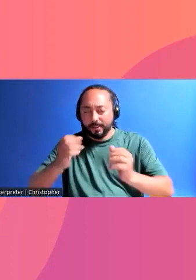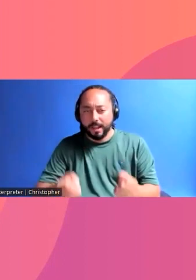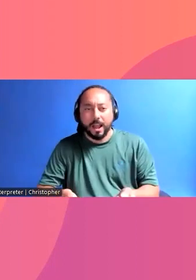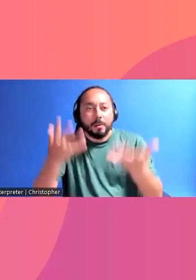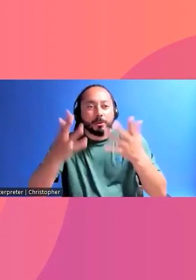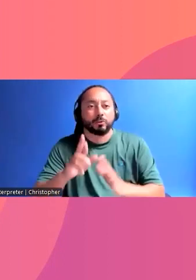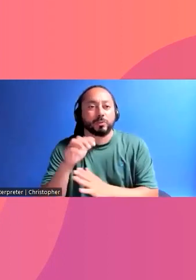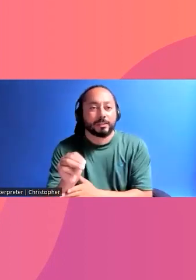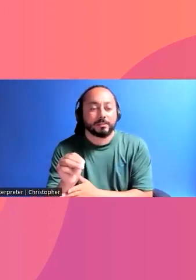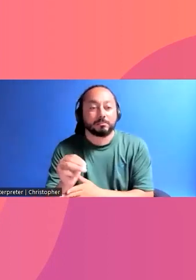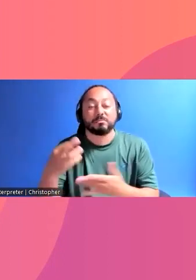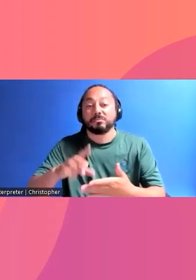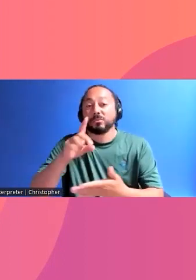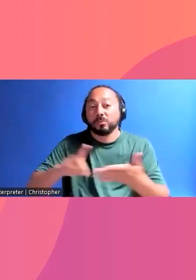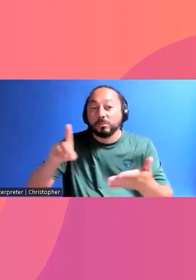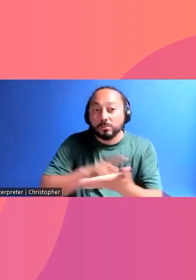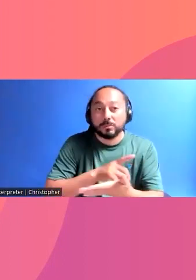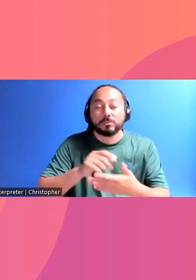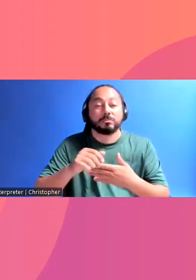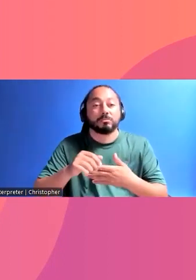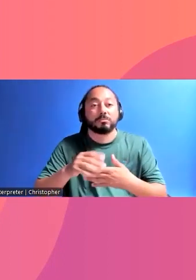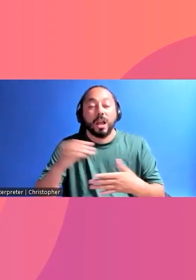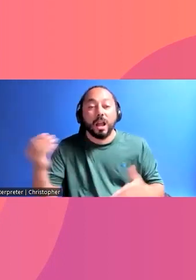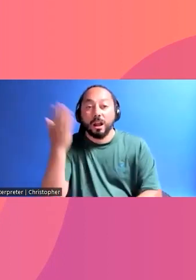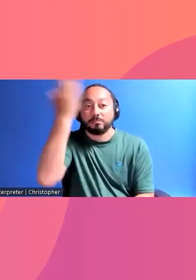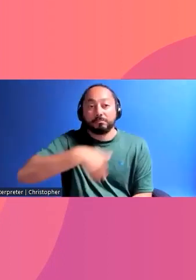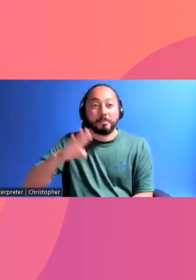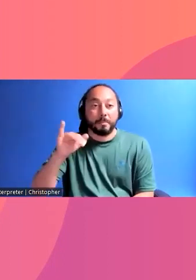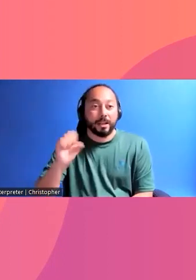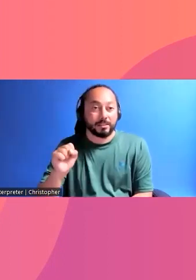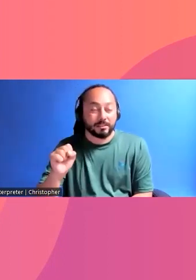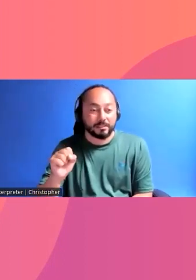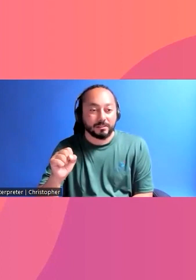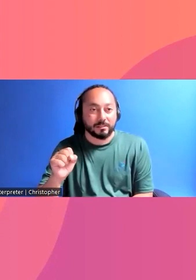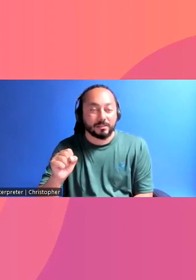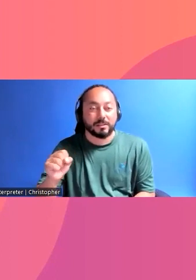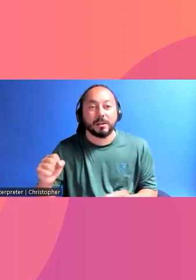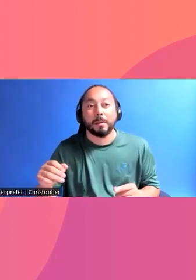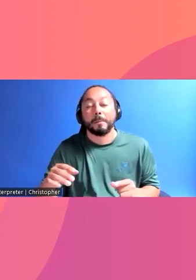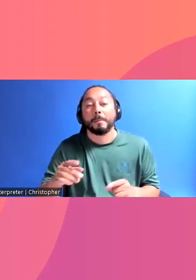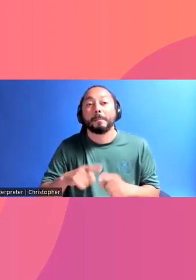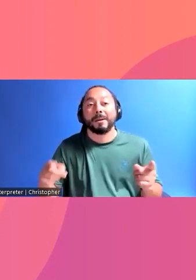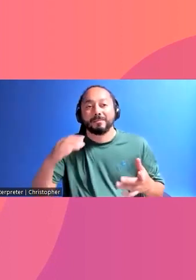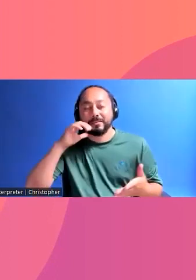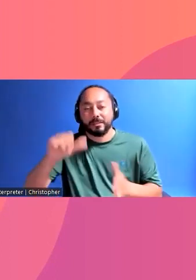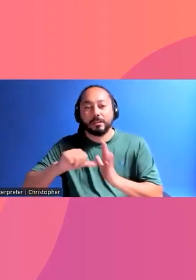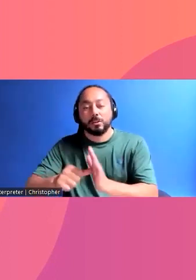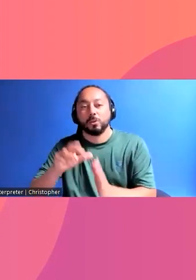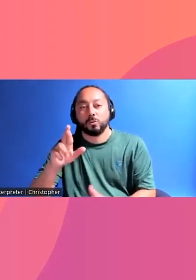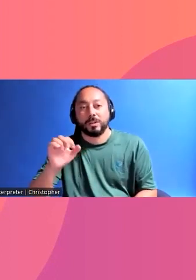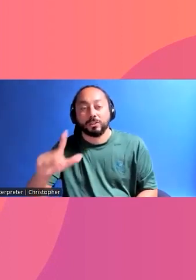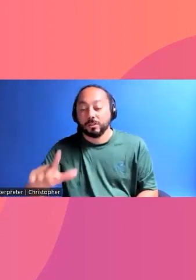aider à mesurer le niveau de racisme, tel que racisme perçu, préjugés inconscients, discrimination, au lieu